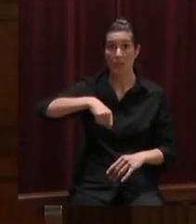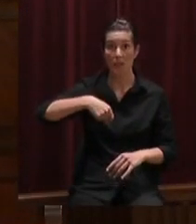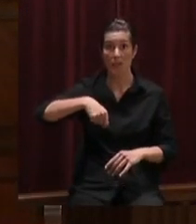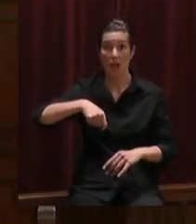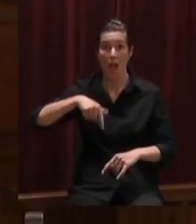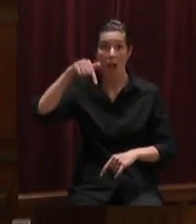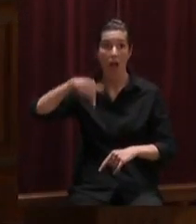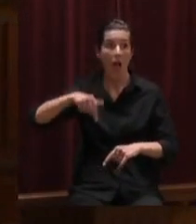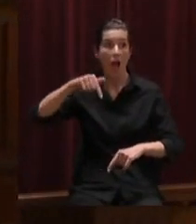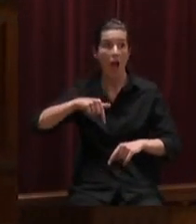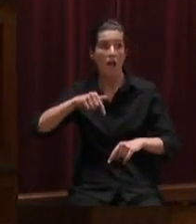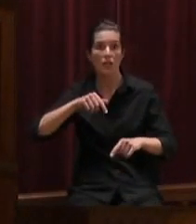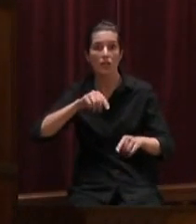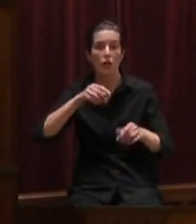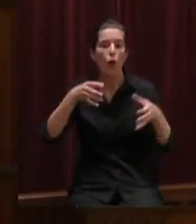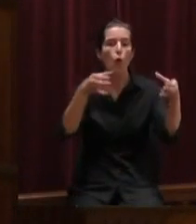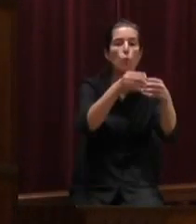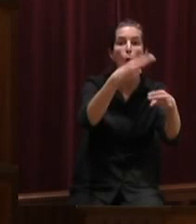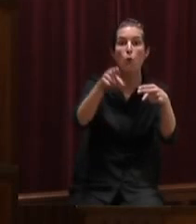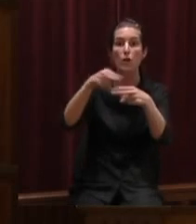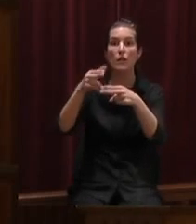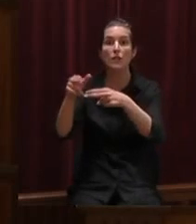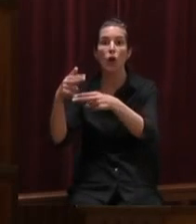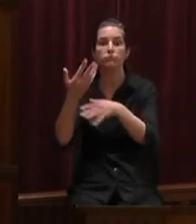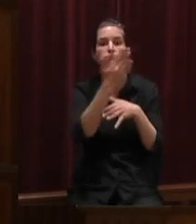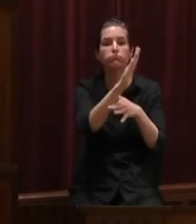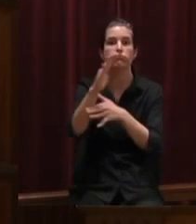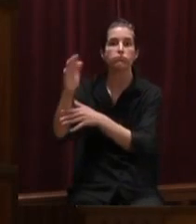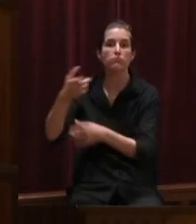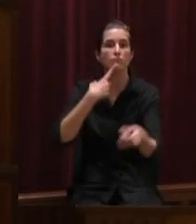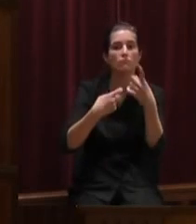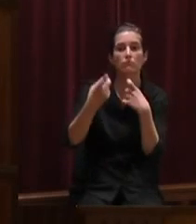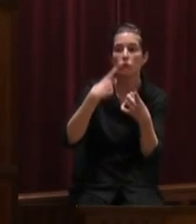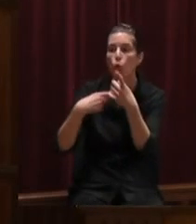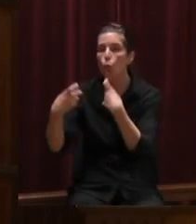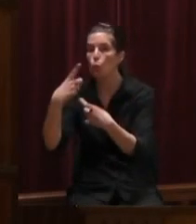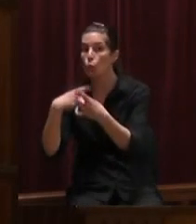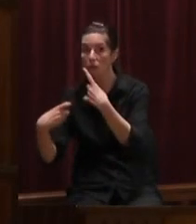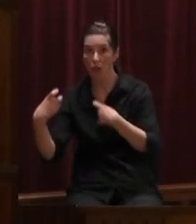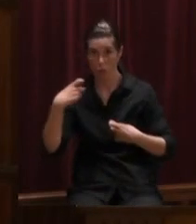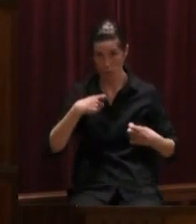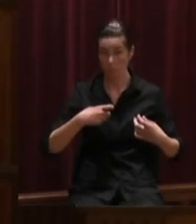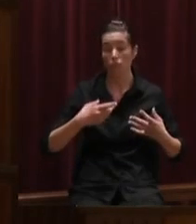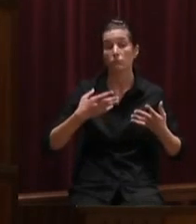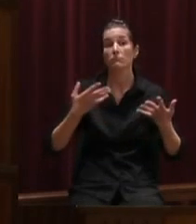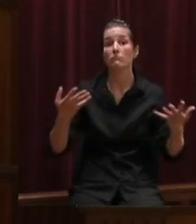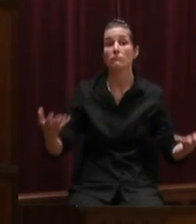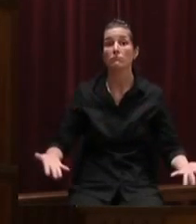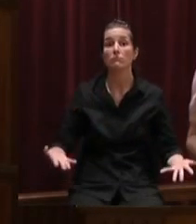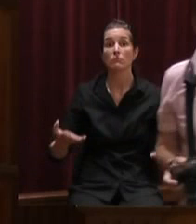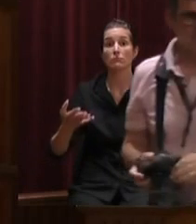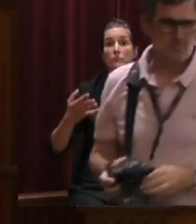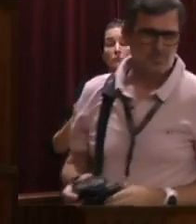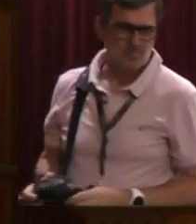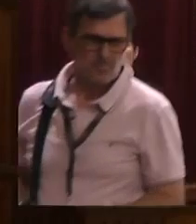els portaveus designats per diferents grups polítics en representació parlamentària i, un cop